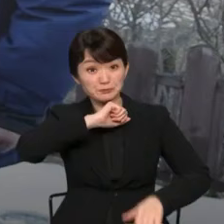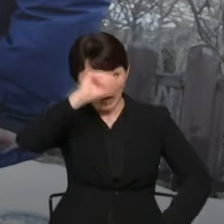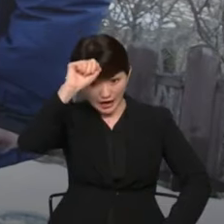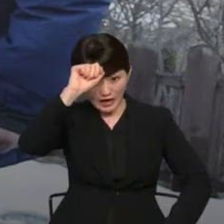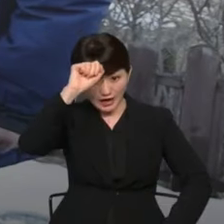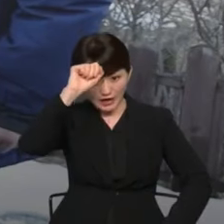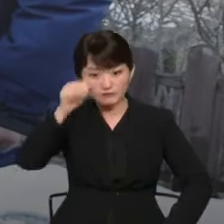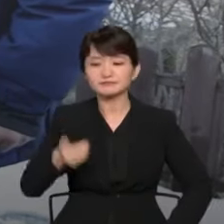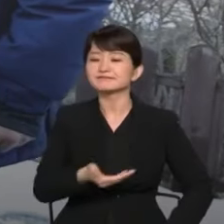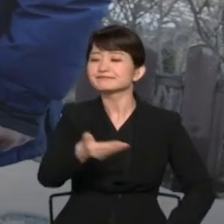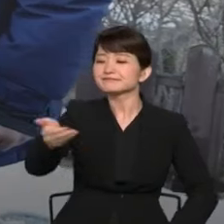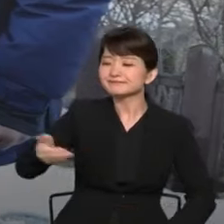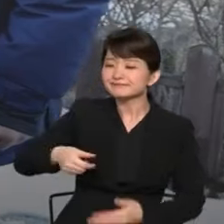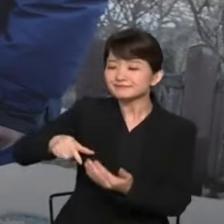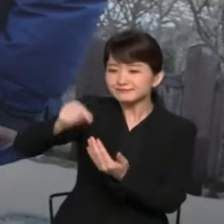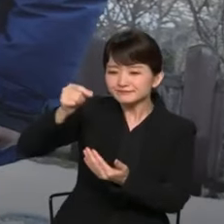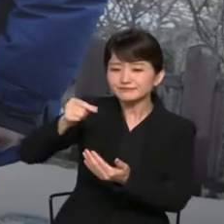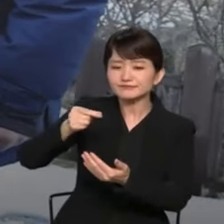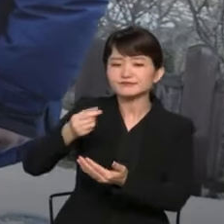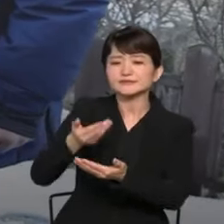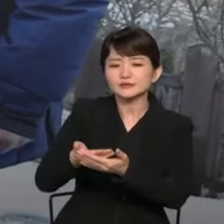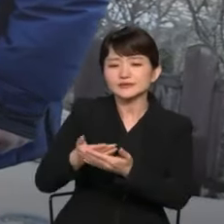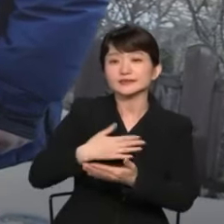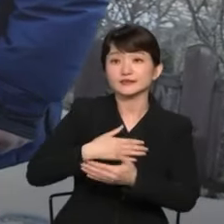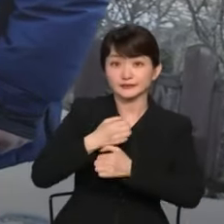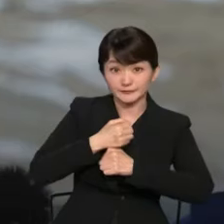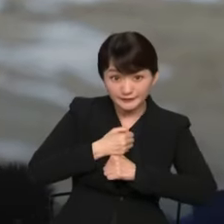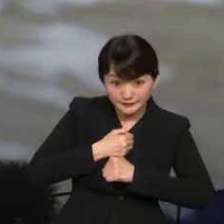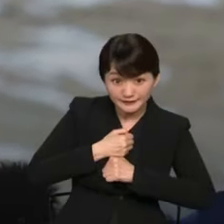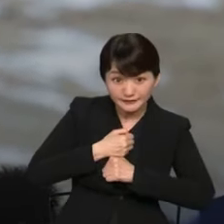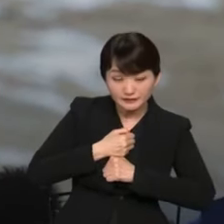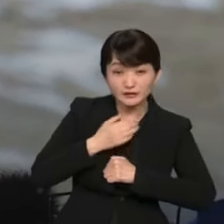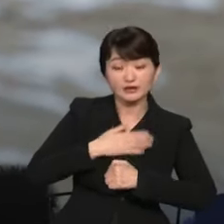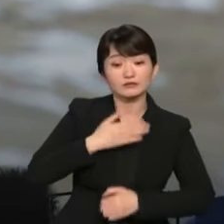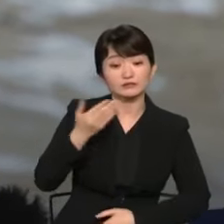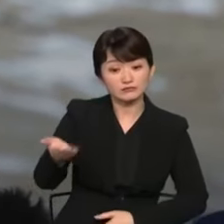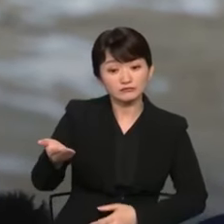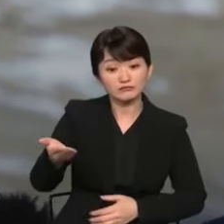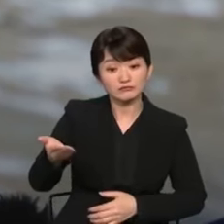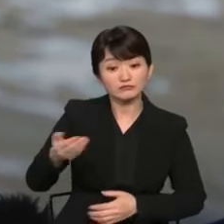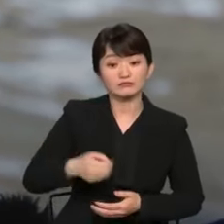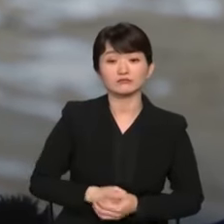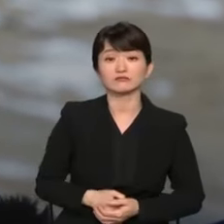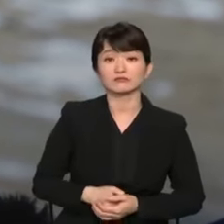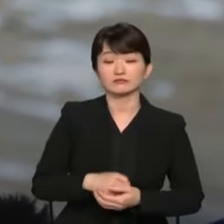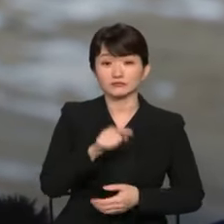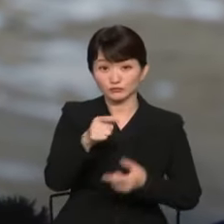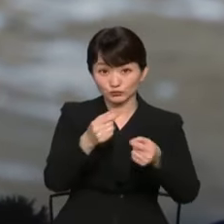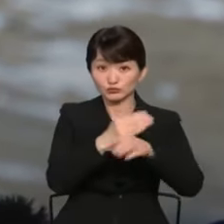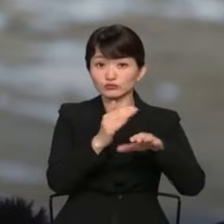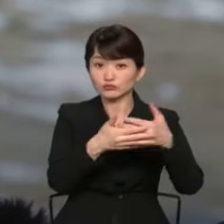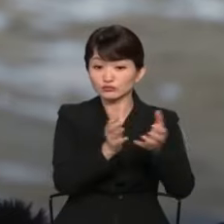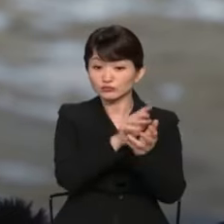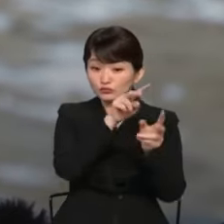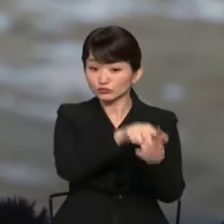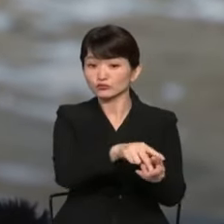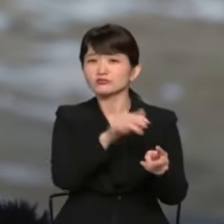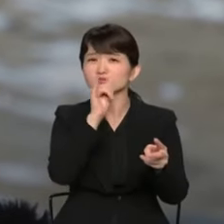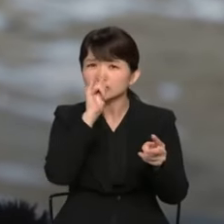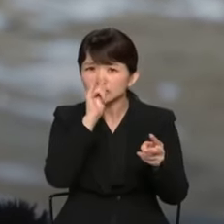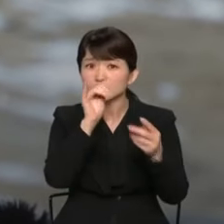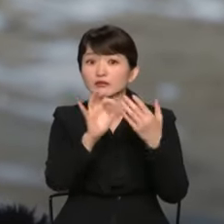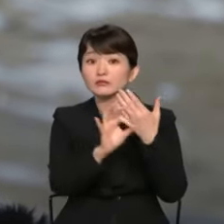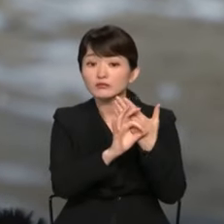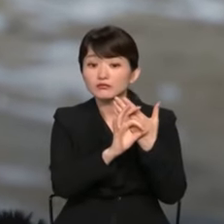네. 그럼 여러분들이 뽑아주셔서 이런 걸 제가 지켰습니다. 이렇게 알려준다. 그런 정당이나 그런 후보가